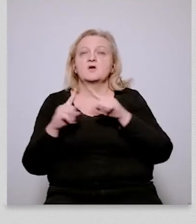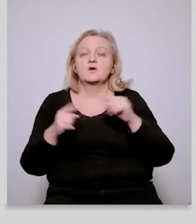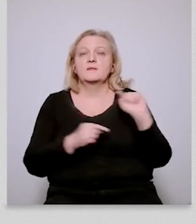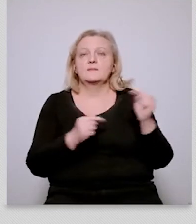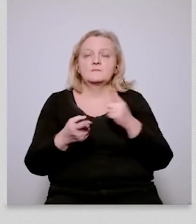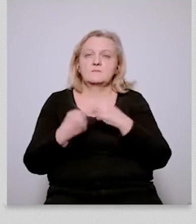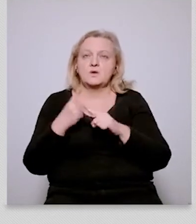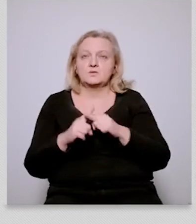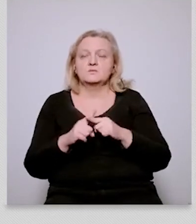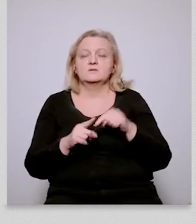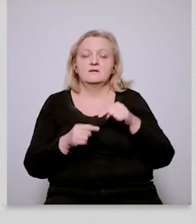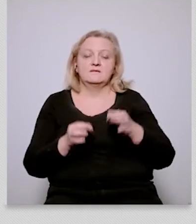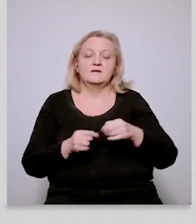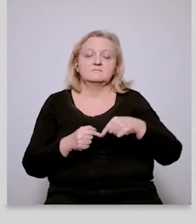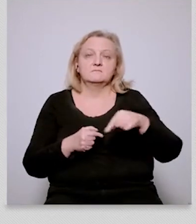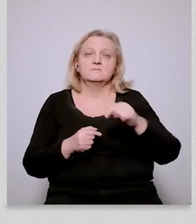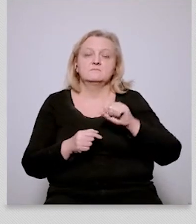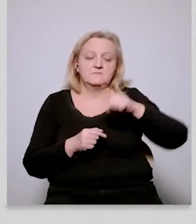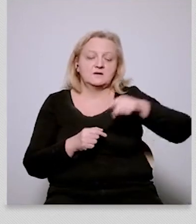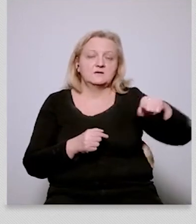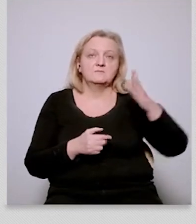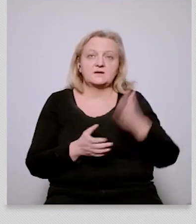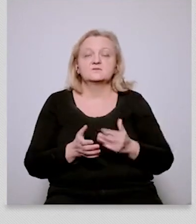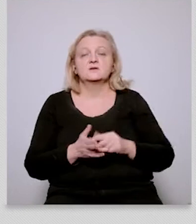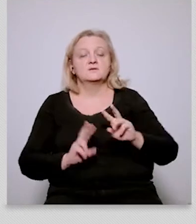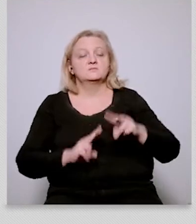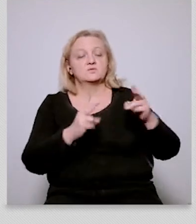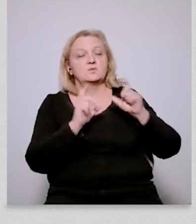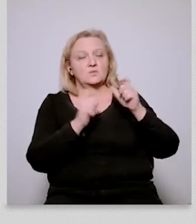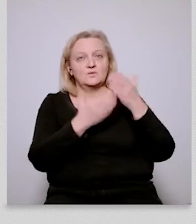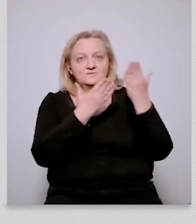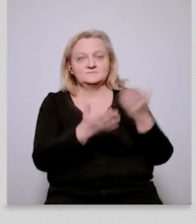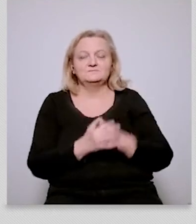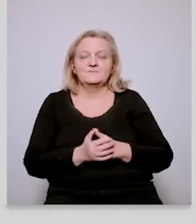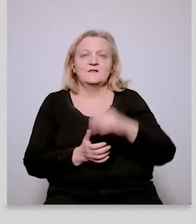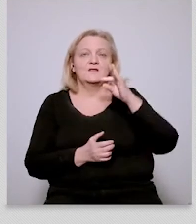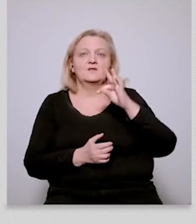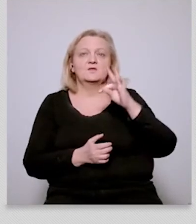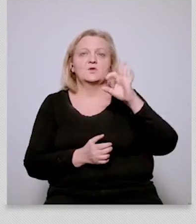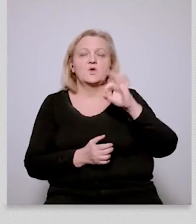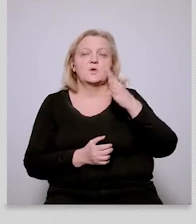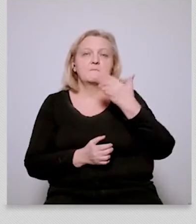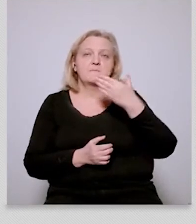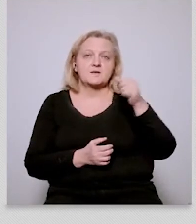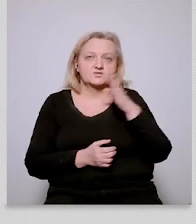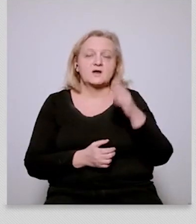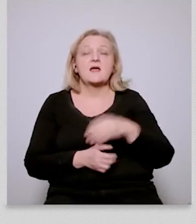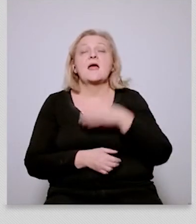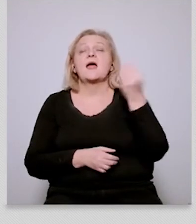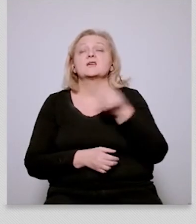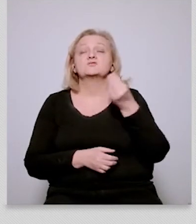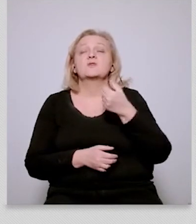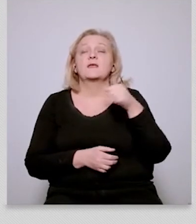debaty politycznej która się będzie toczyła w kolejnych miesiącach więc przekazuję głos Tomaszowi i może jeszcze jedna